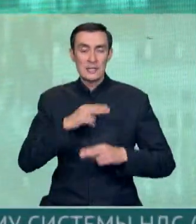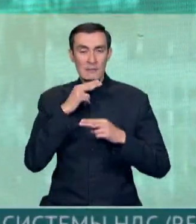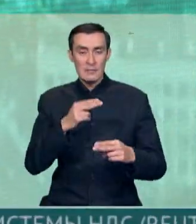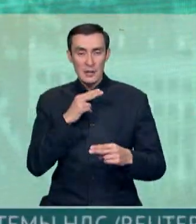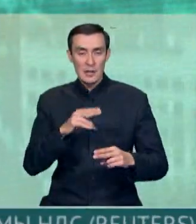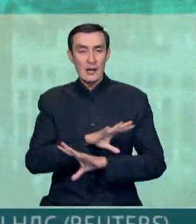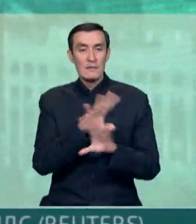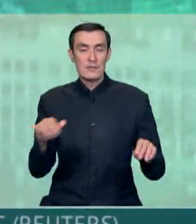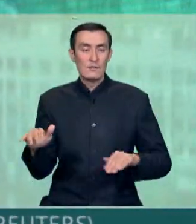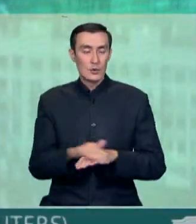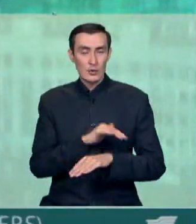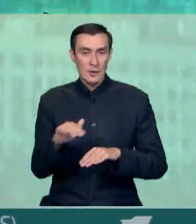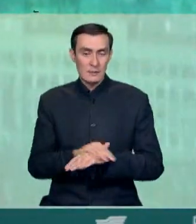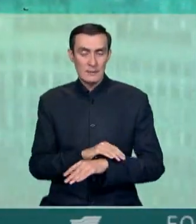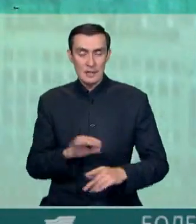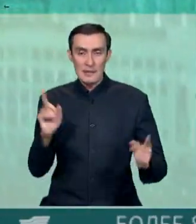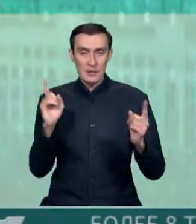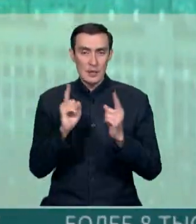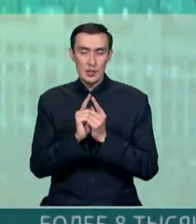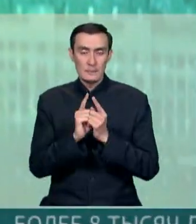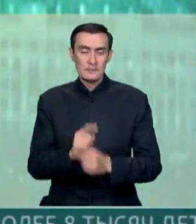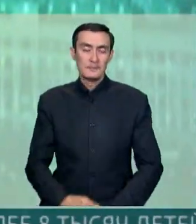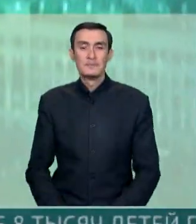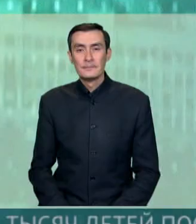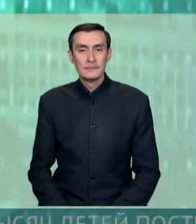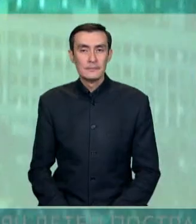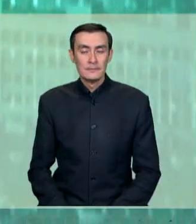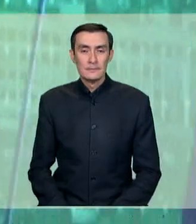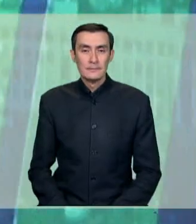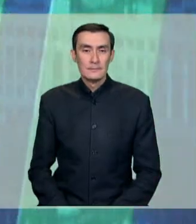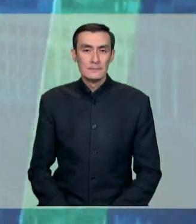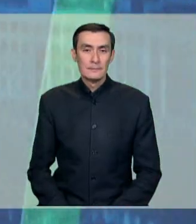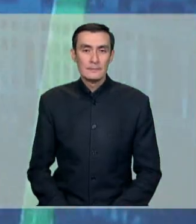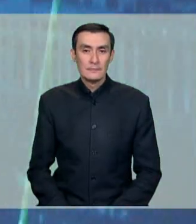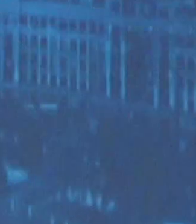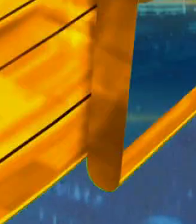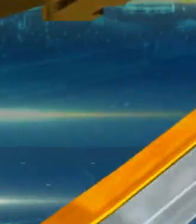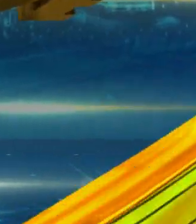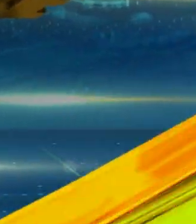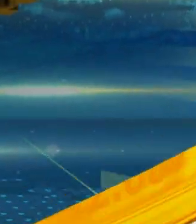21:00. Больше информации на сайте хабар.кз. Всего доброго!